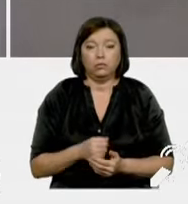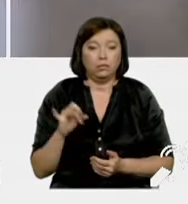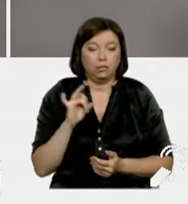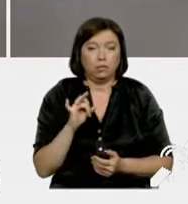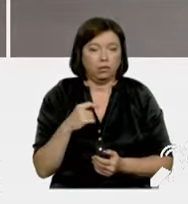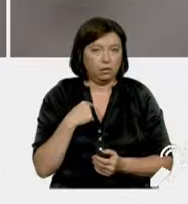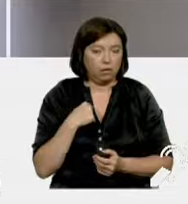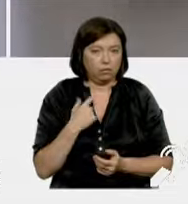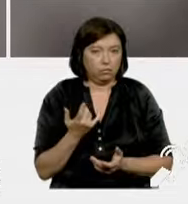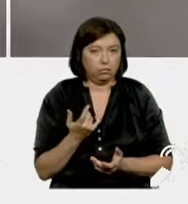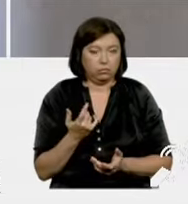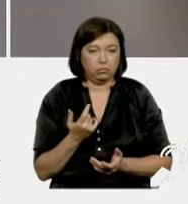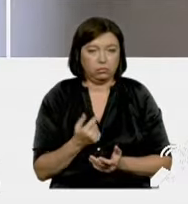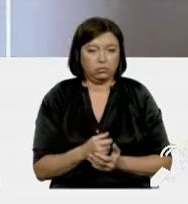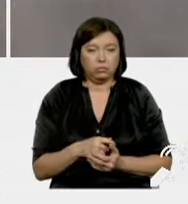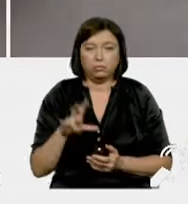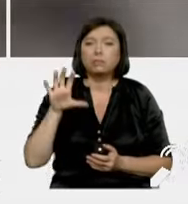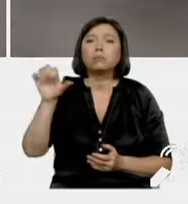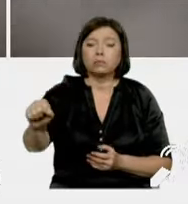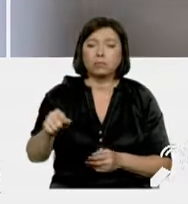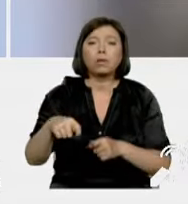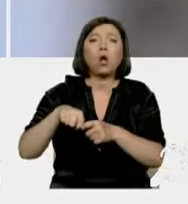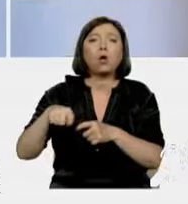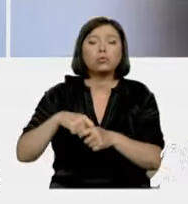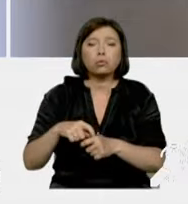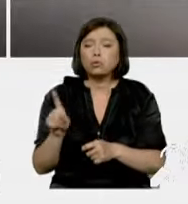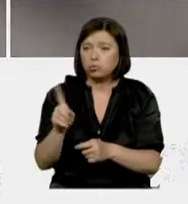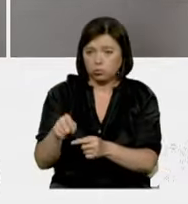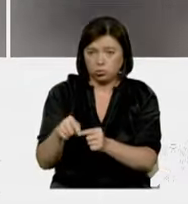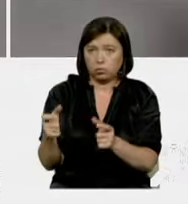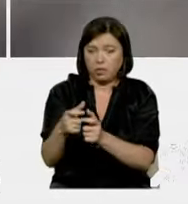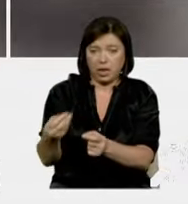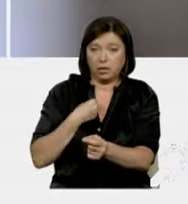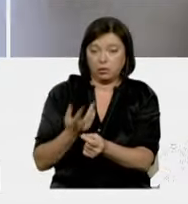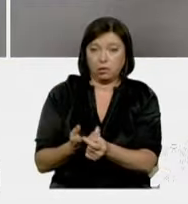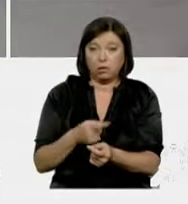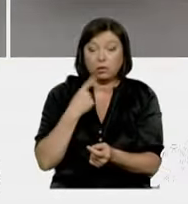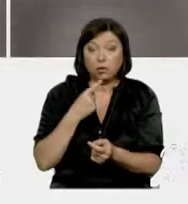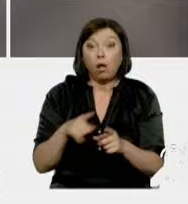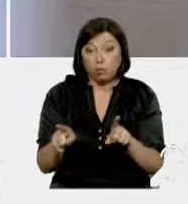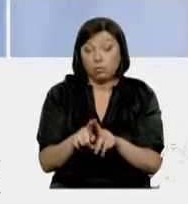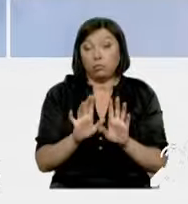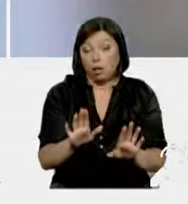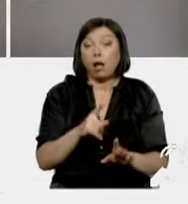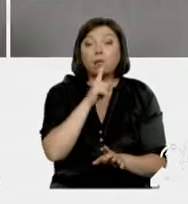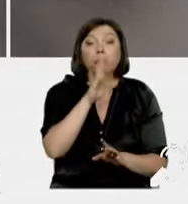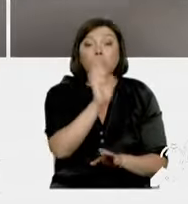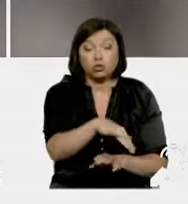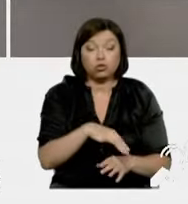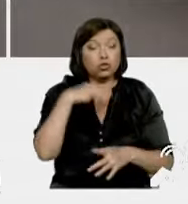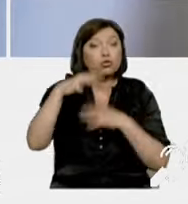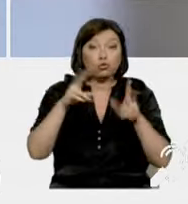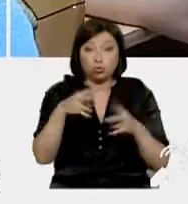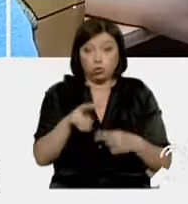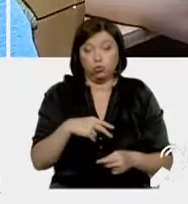Și am oprit taxatorul și l-am întrebat ce bilet mi-ai dat. A spus că să tax, să nu fac gălăgie, deoarece el îmi dă